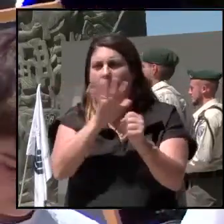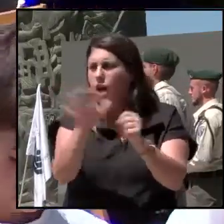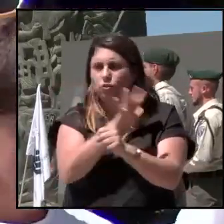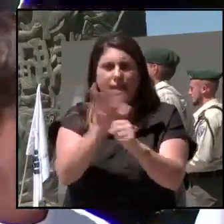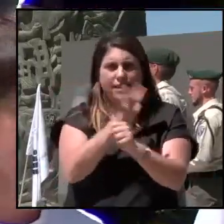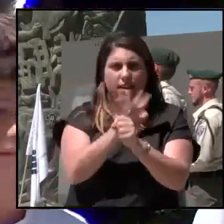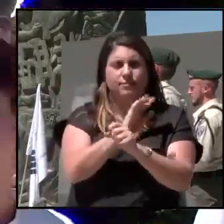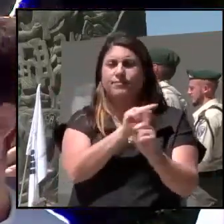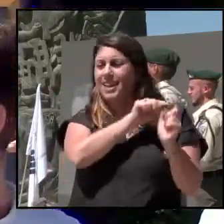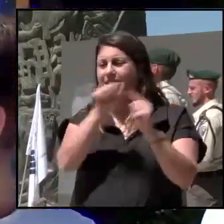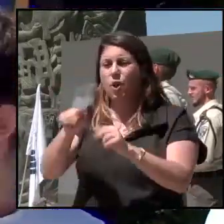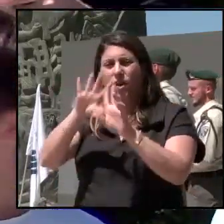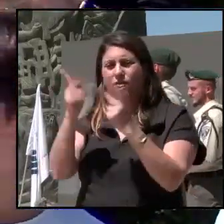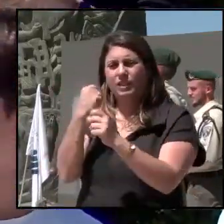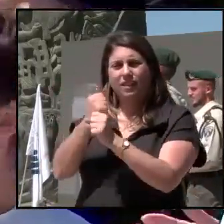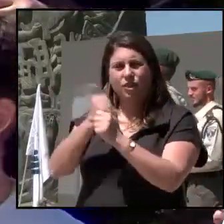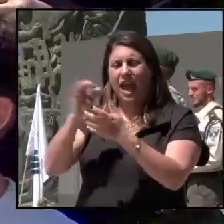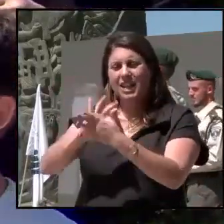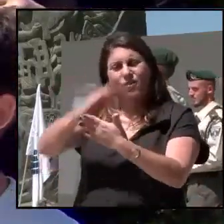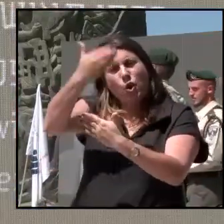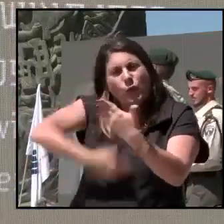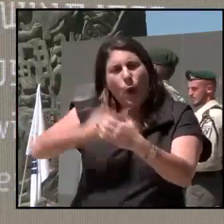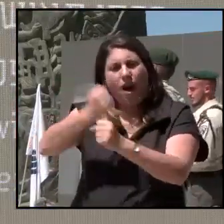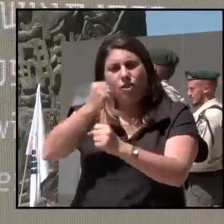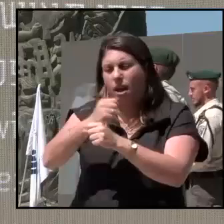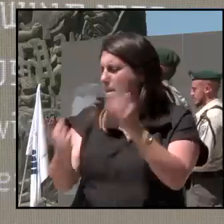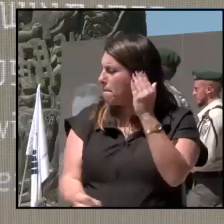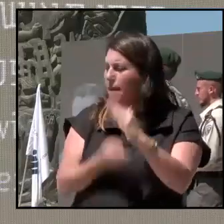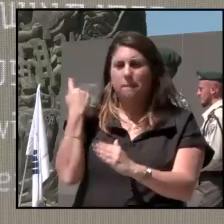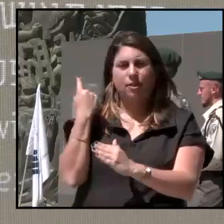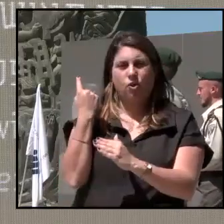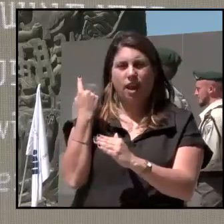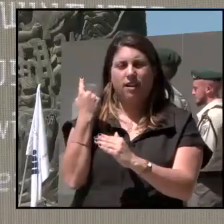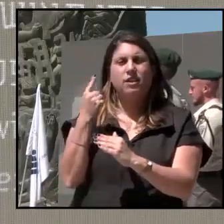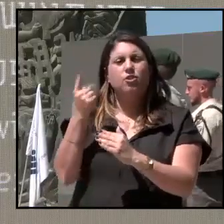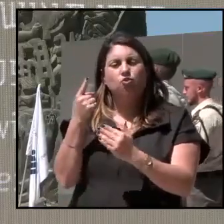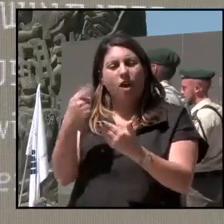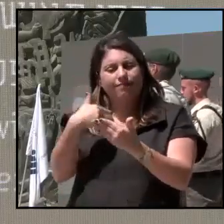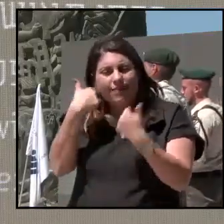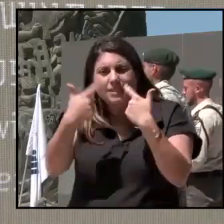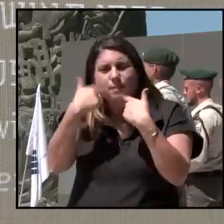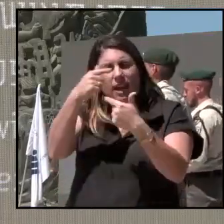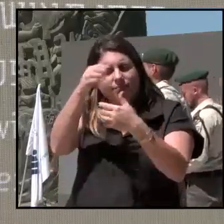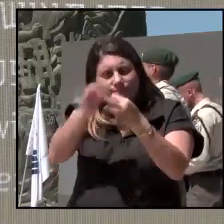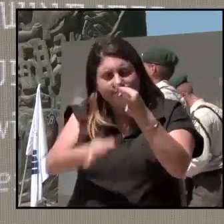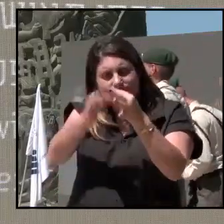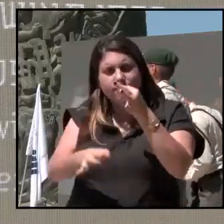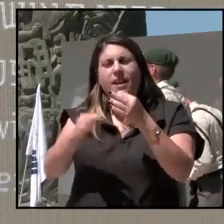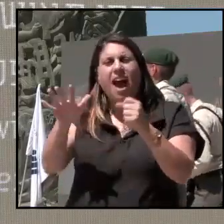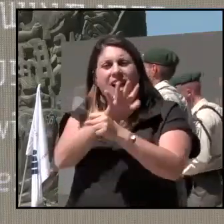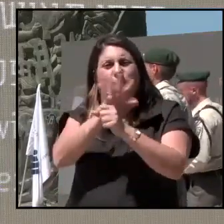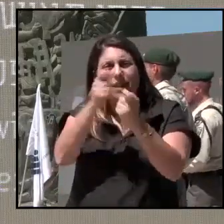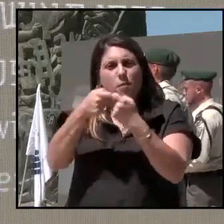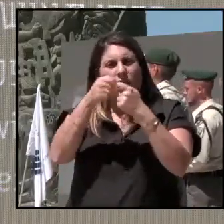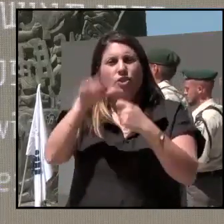הגיעו לקבוצת עבודה, חיברו דוח מפורט לראשונה, שביטא את ההשמדה המאורגנת המתבצעת באושוויץ